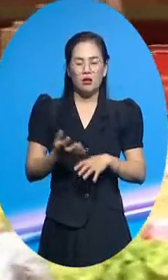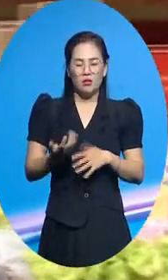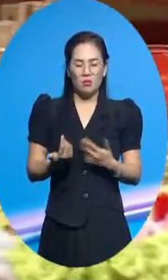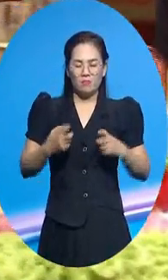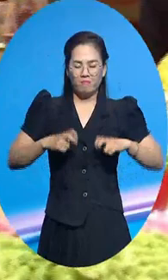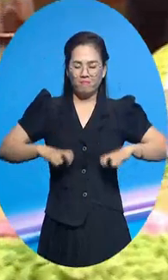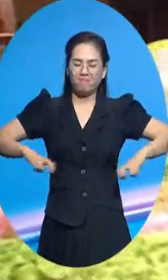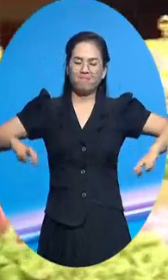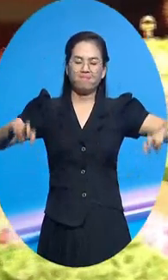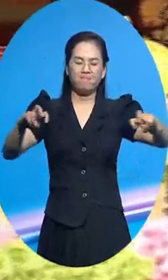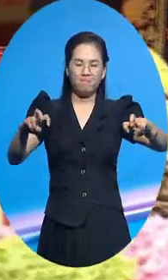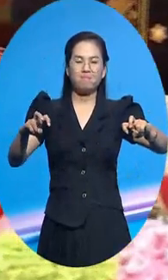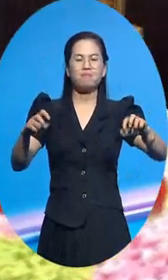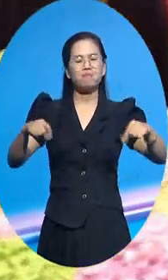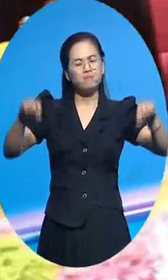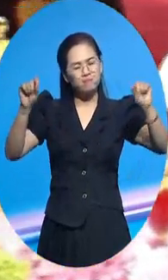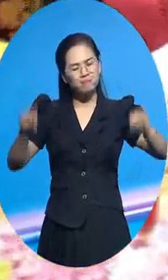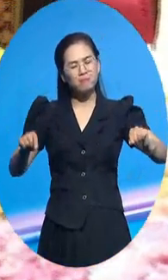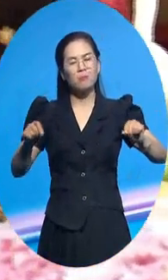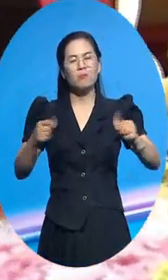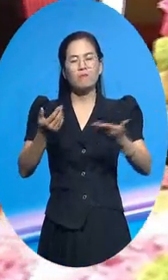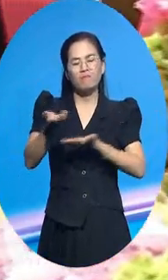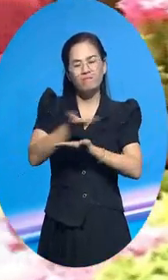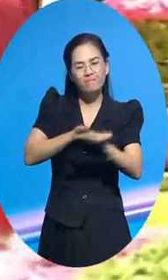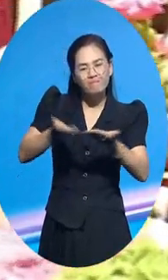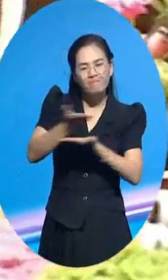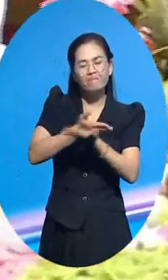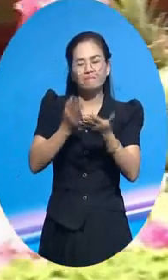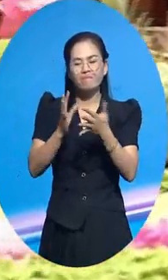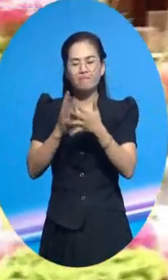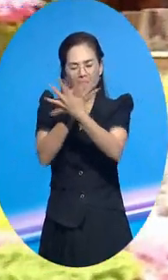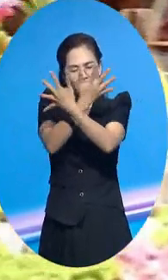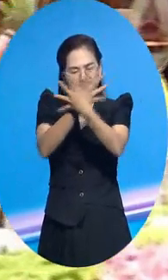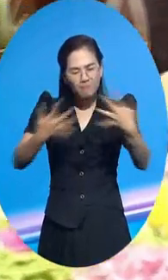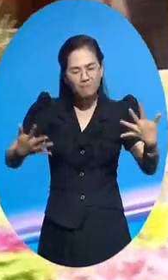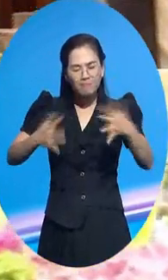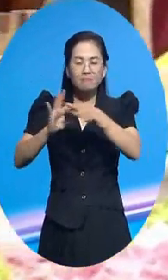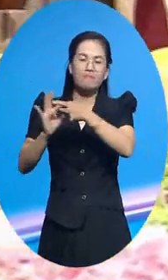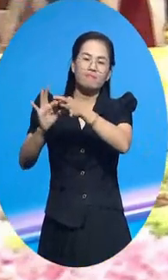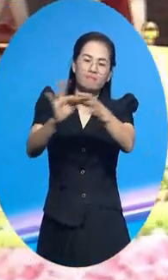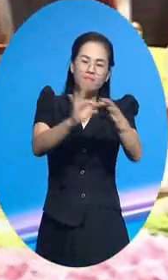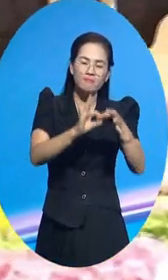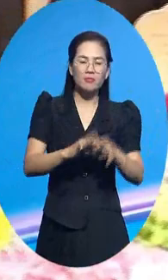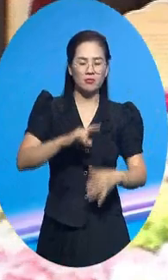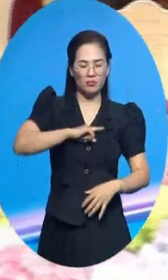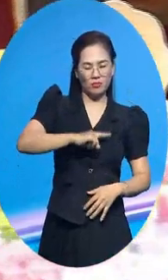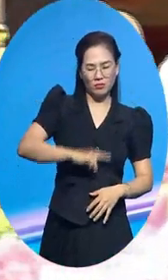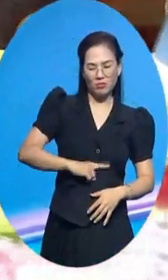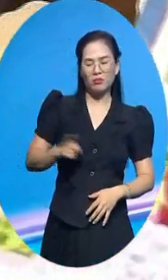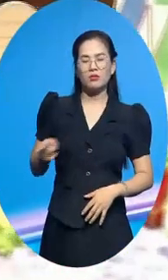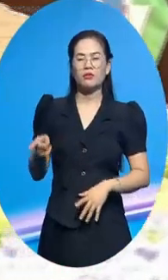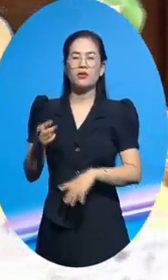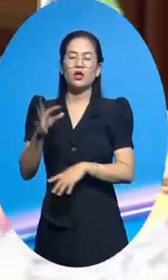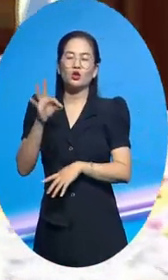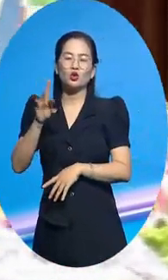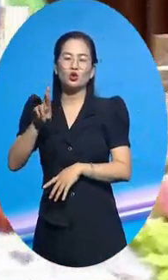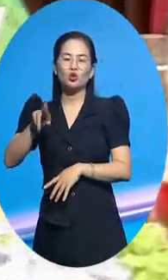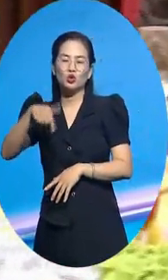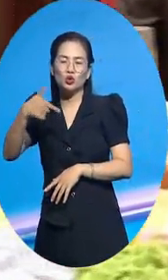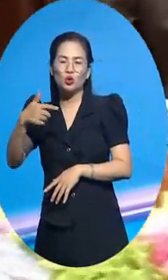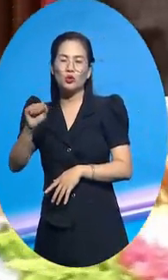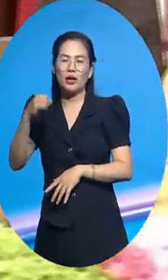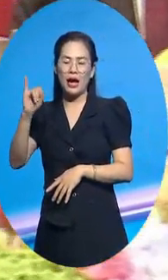có thể đạt được các thỏa thuận để mở rộng hơn nữa mạng lưới kết nối giữa Trung Quốc và Trung Á, bao gồm một tuyến đường sắt nối Trung Quốc